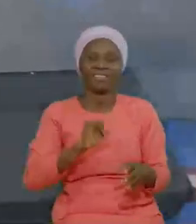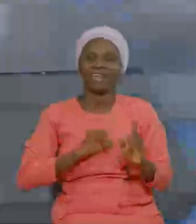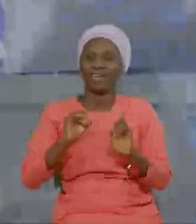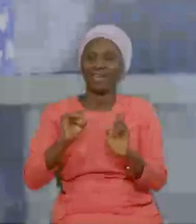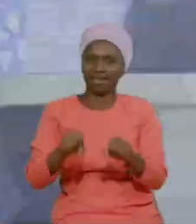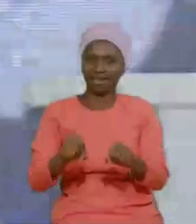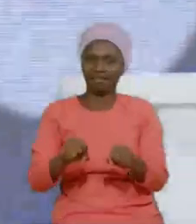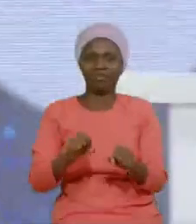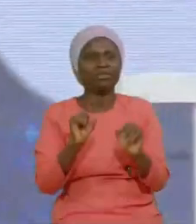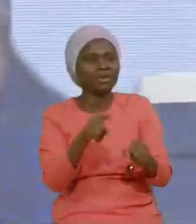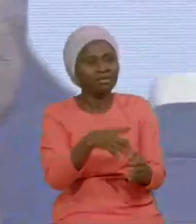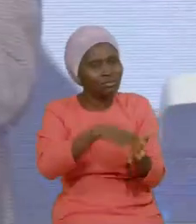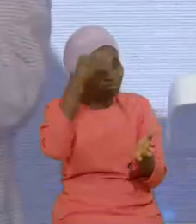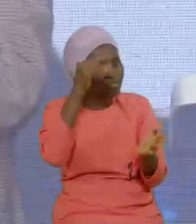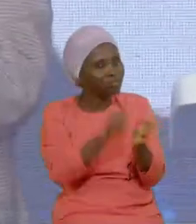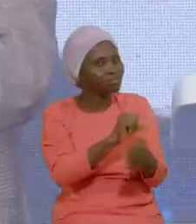Est-ce que tu peux aller là-bas? Oui, je peux.